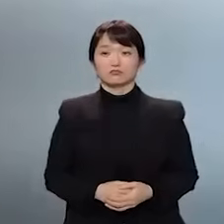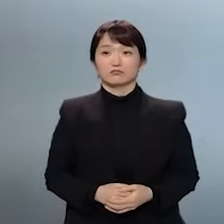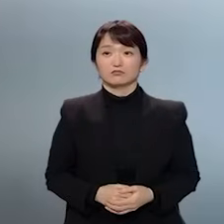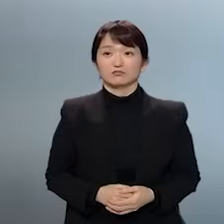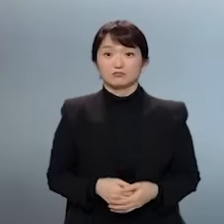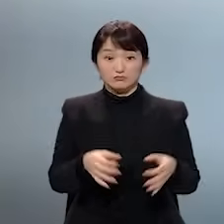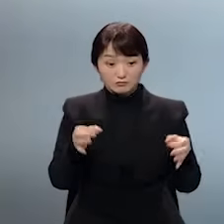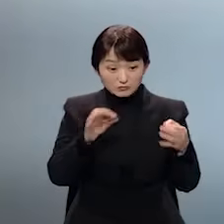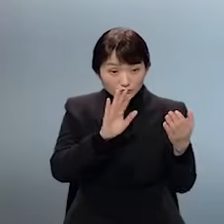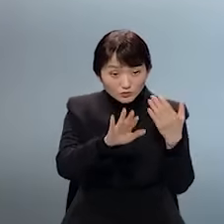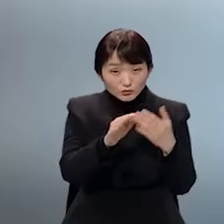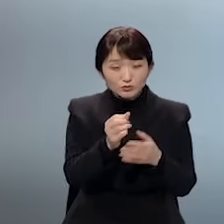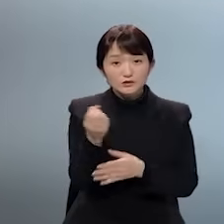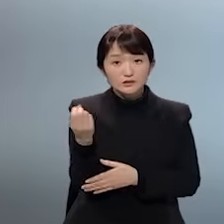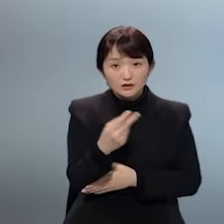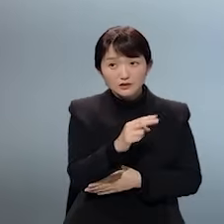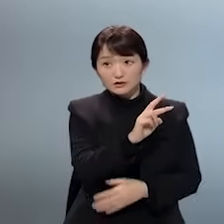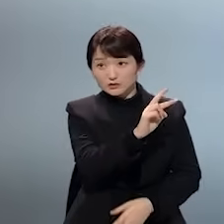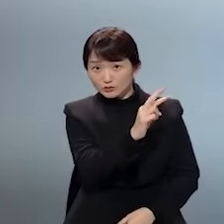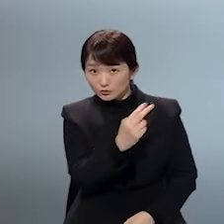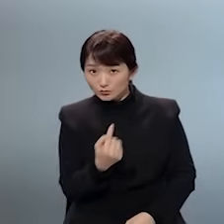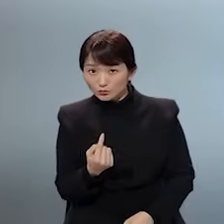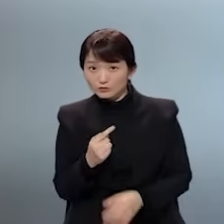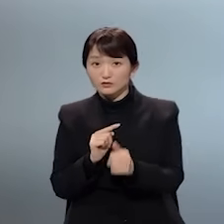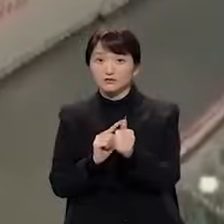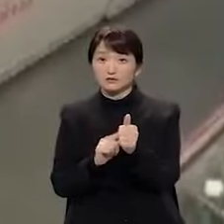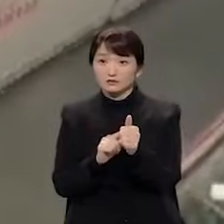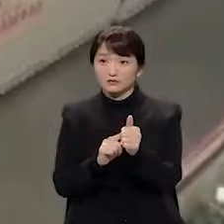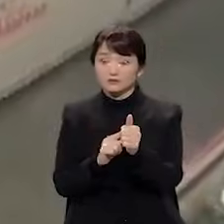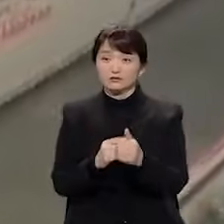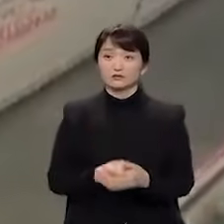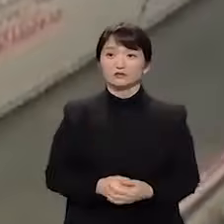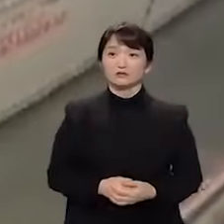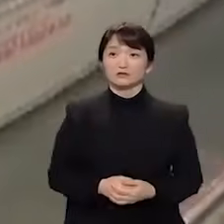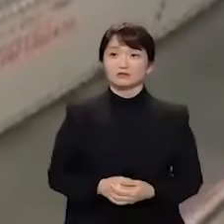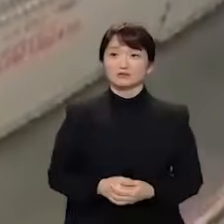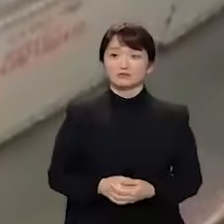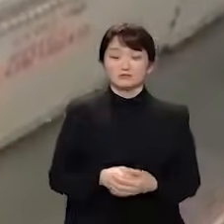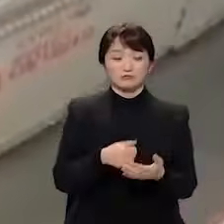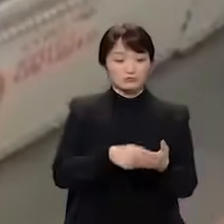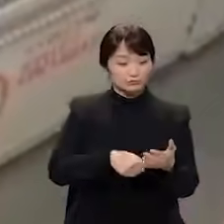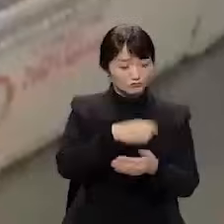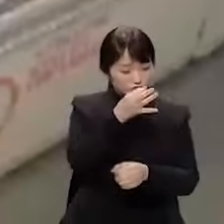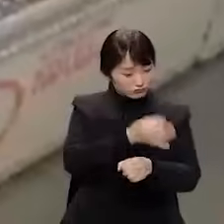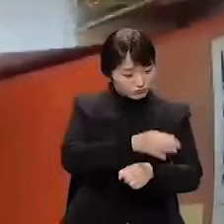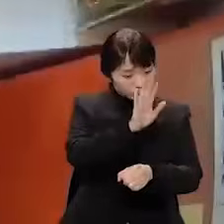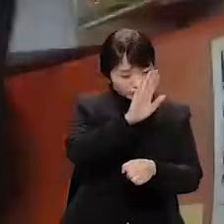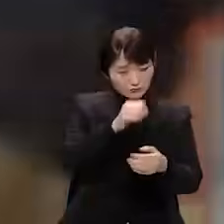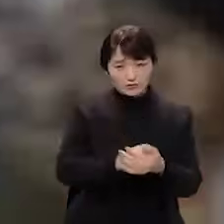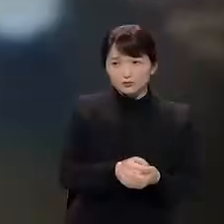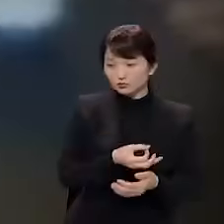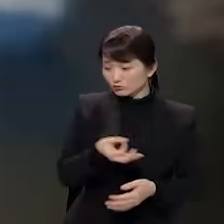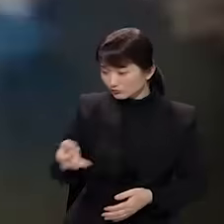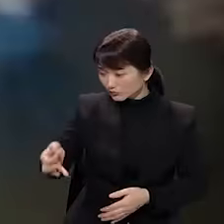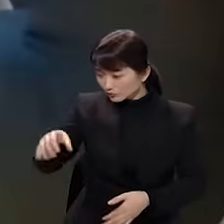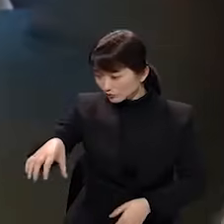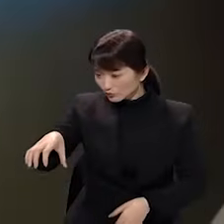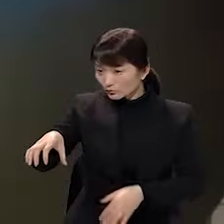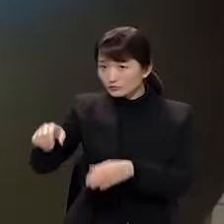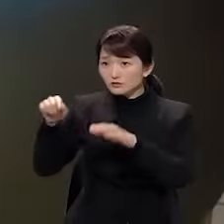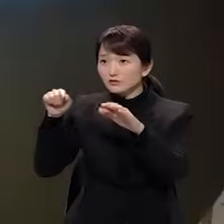후에 다시 가게로 들어오는 저 남성 어허 역시 물건 지나치고 계산대로 바로 가더니 어